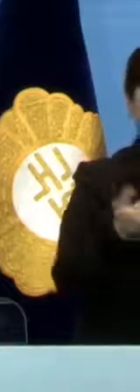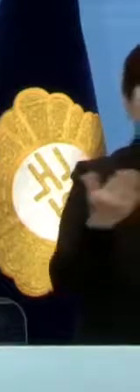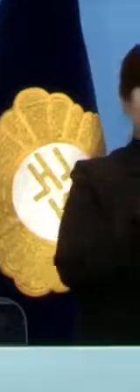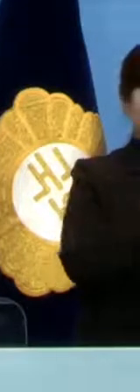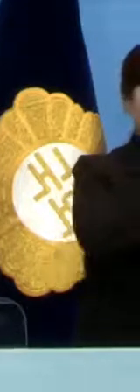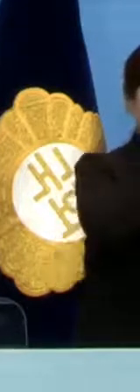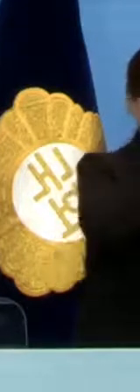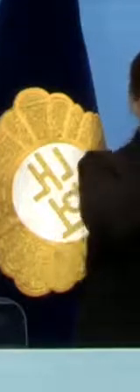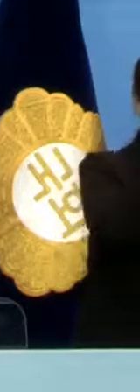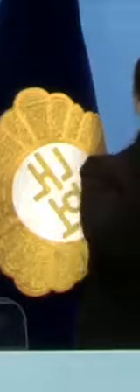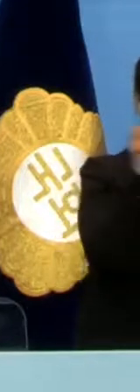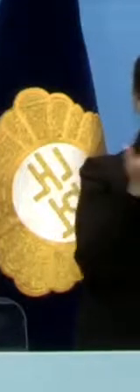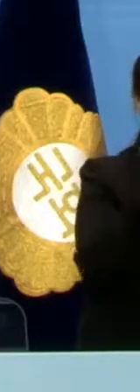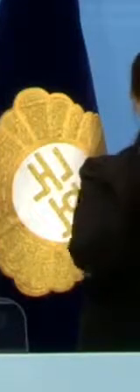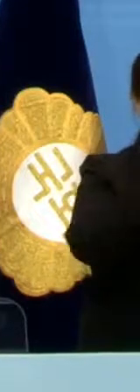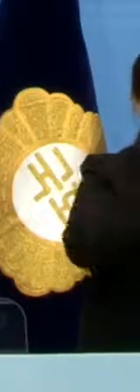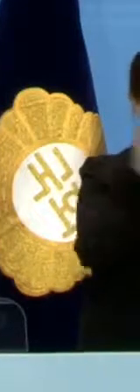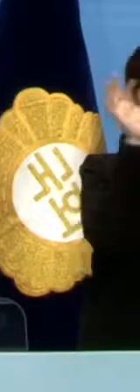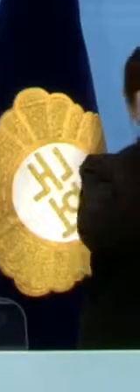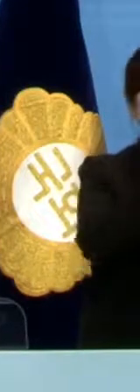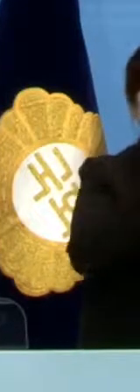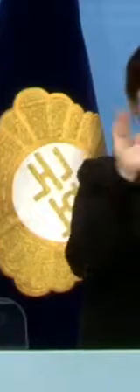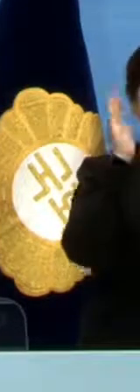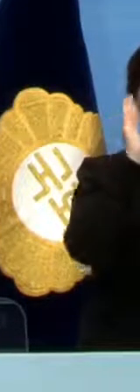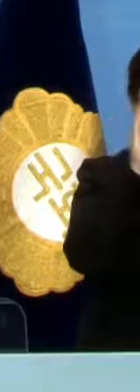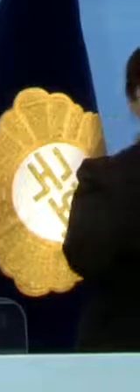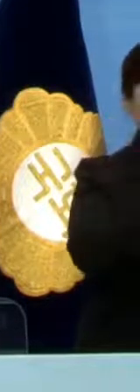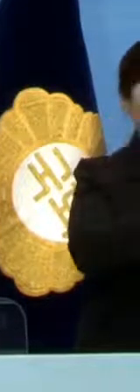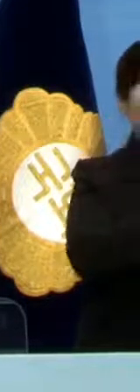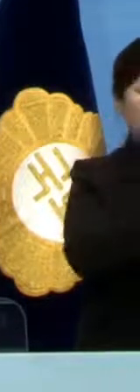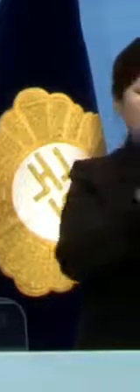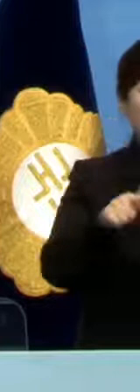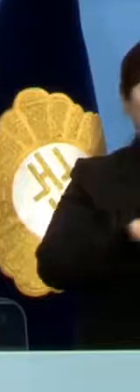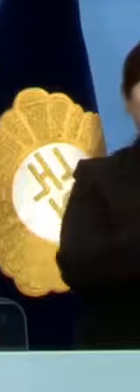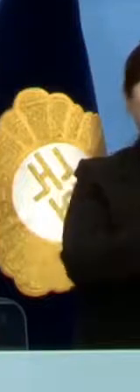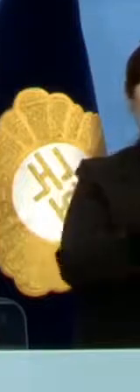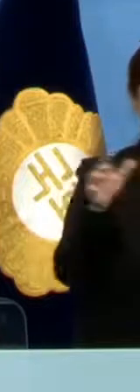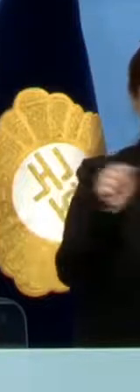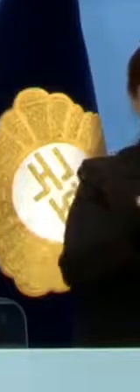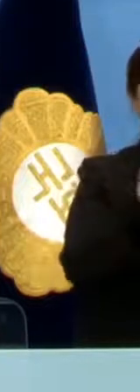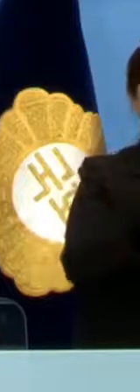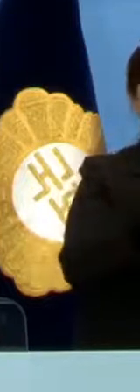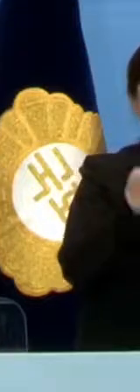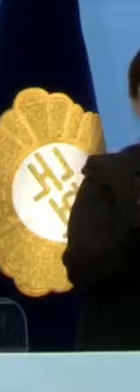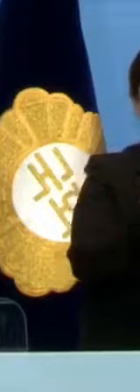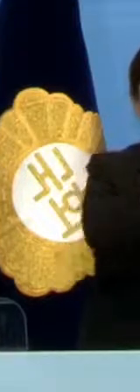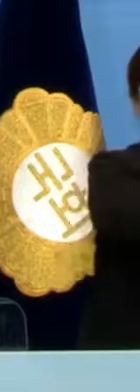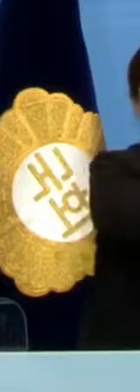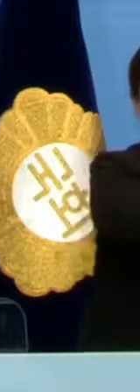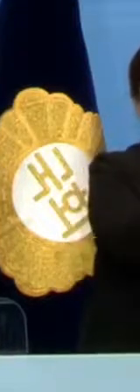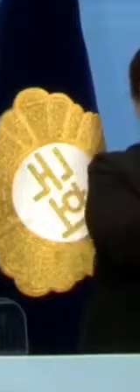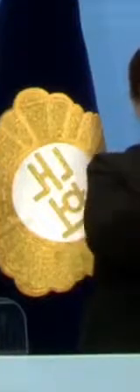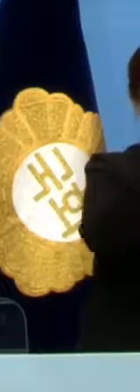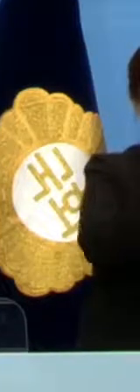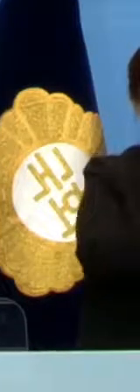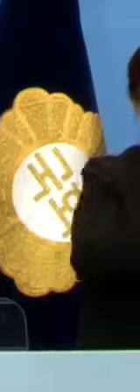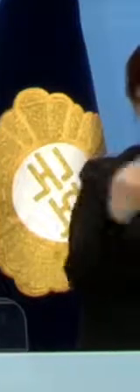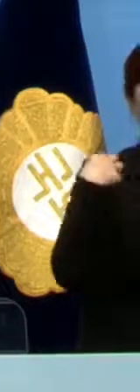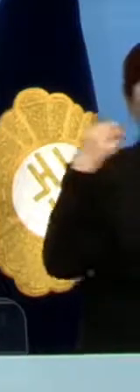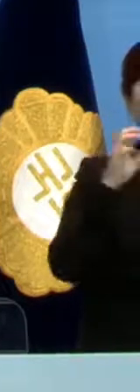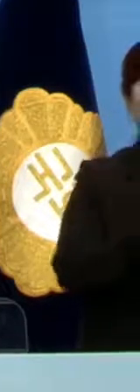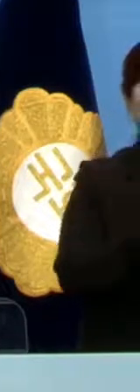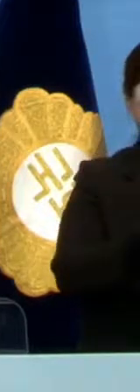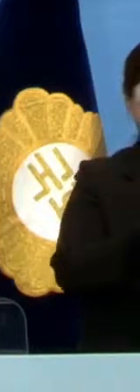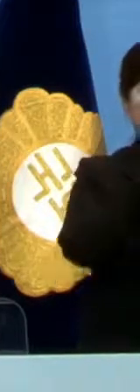돼서 일자리를 찾아서 또는 학업이나 또 다른 이유로 부산을 떠나는 청년들은 많은데 부산으로 새롭게